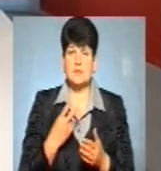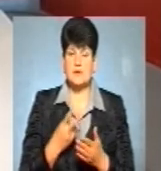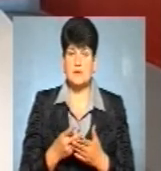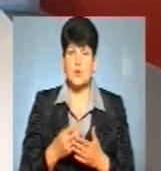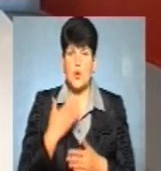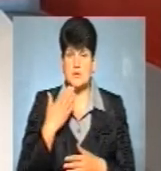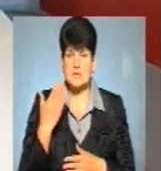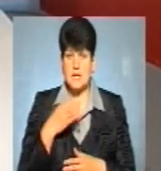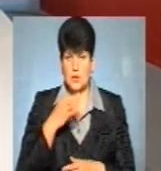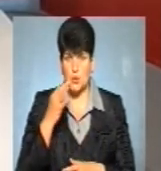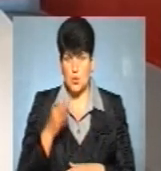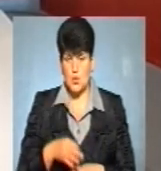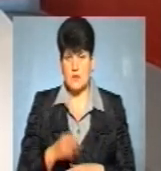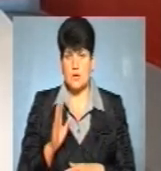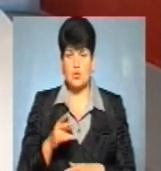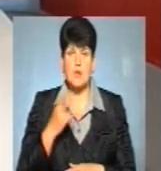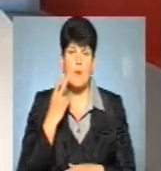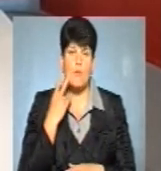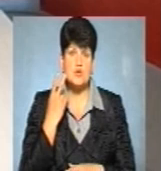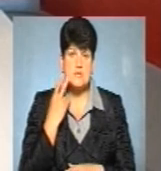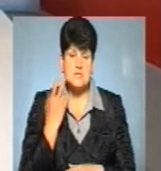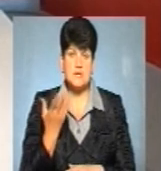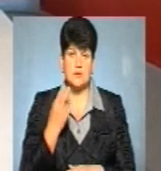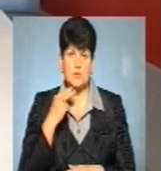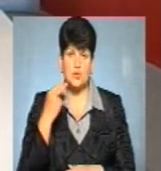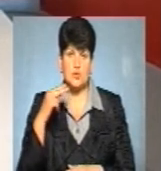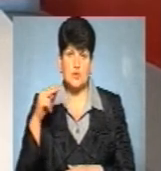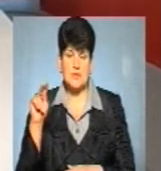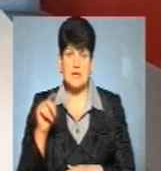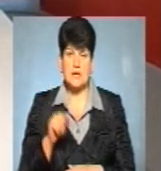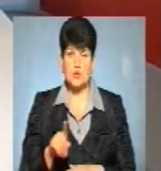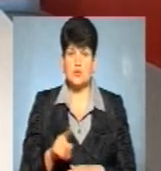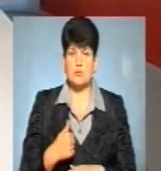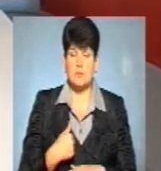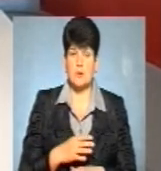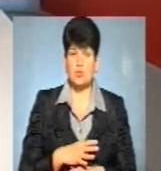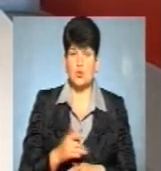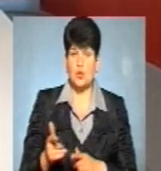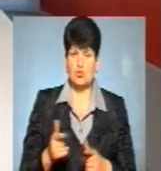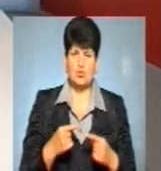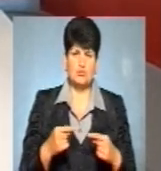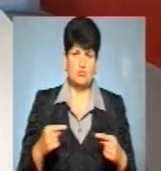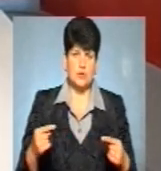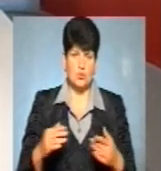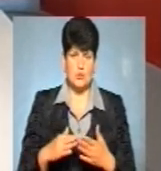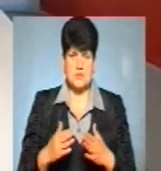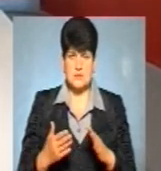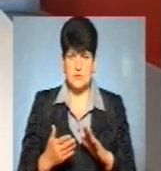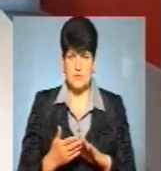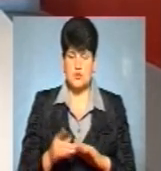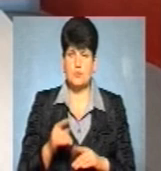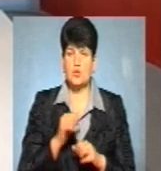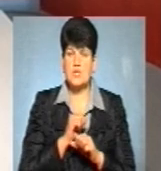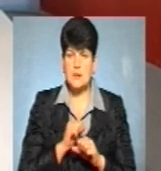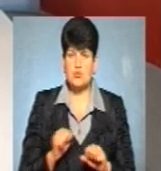останнього досвіду, вона буде постійно вдосконалюватися для того, щоб ми були готові до будь-якої ситуації, щоб